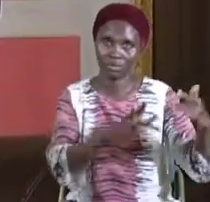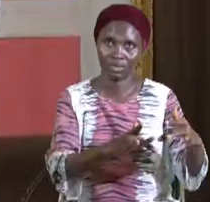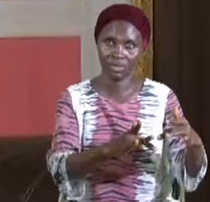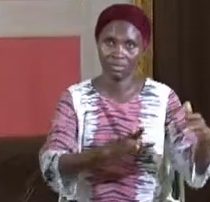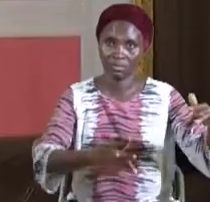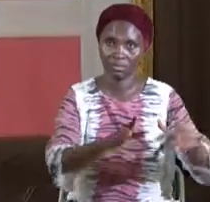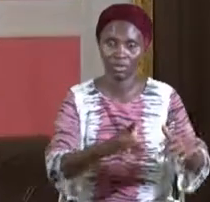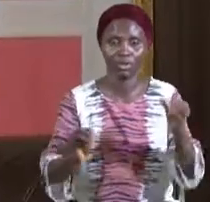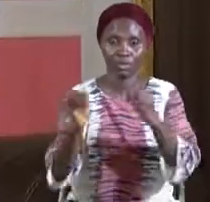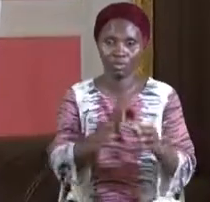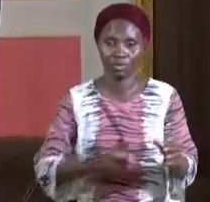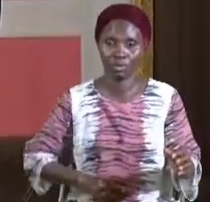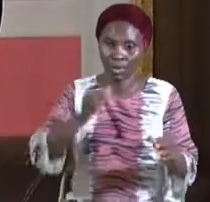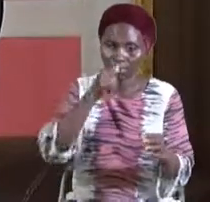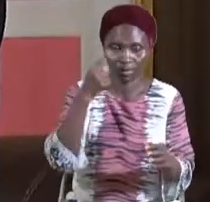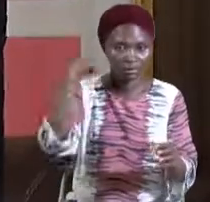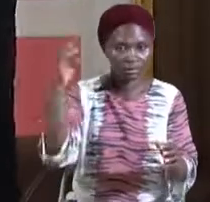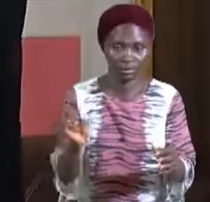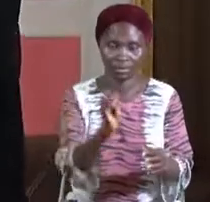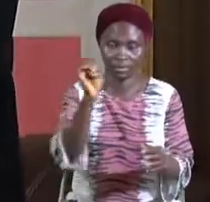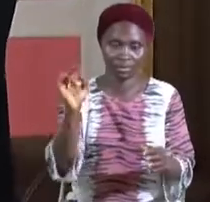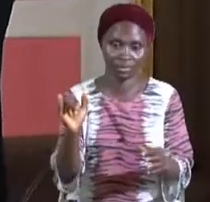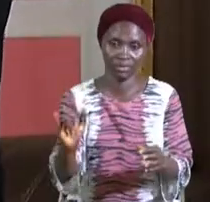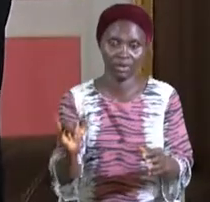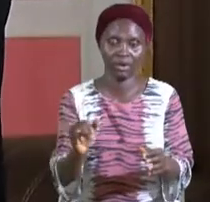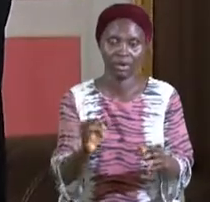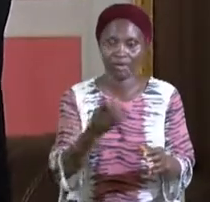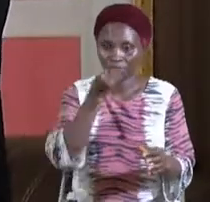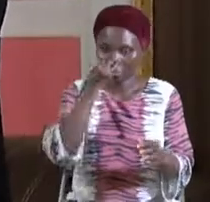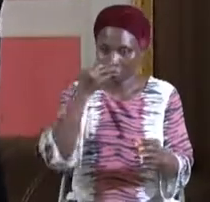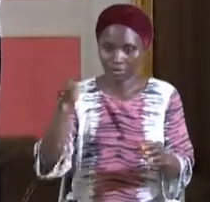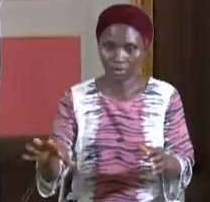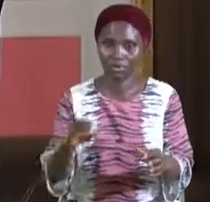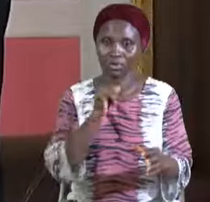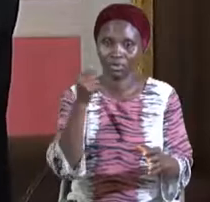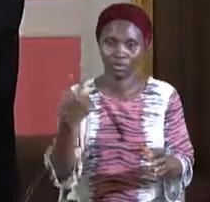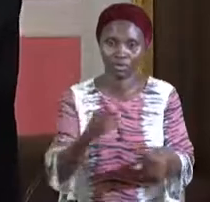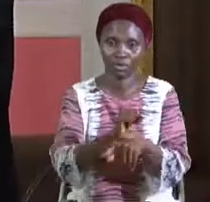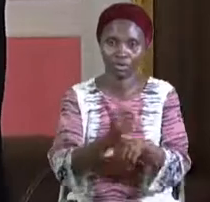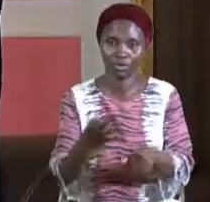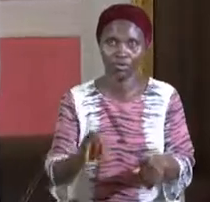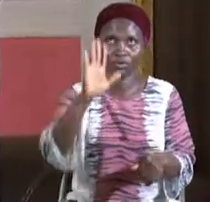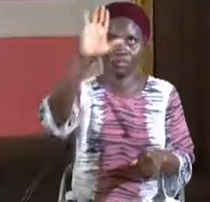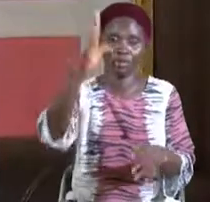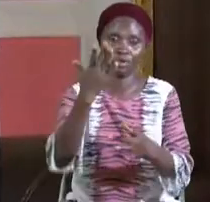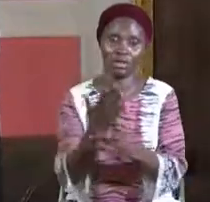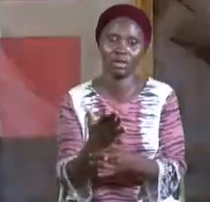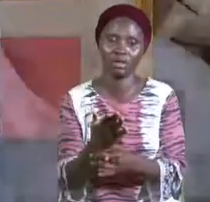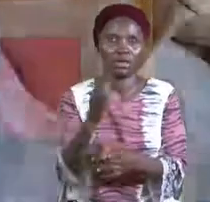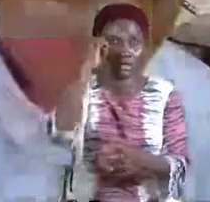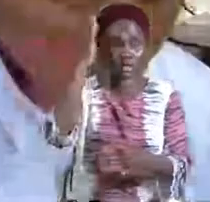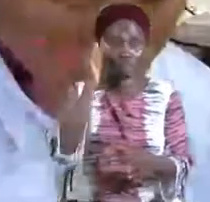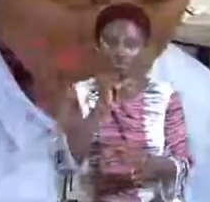toujours. N'abandonne pas les œuvres de tes mains. Ne va pas t'abandonner au